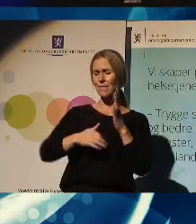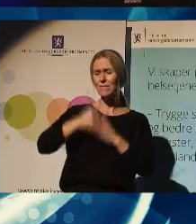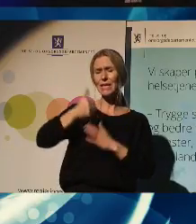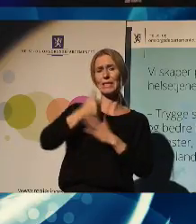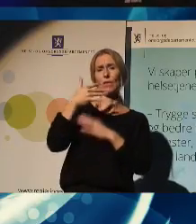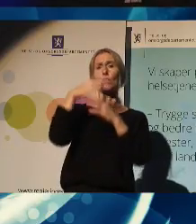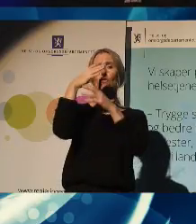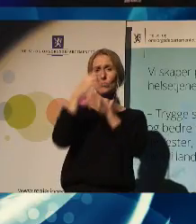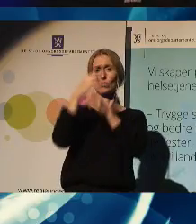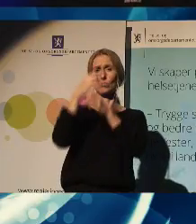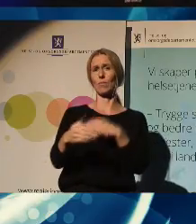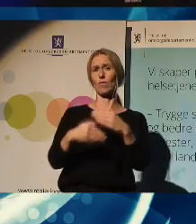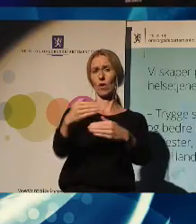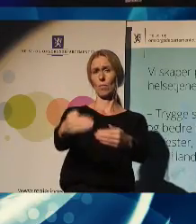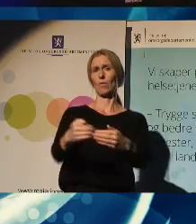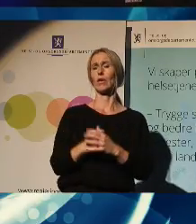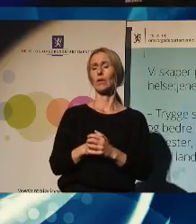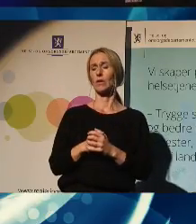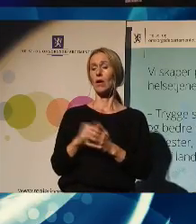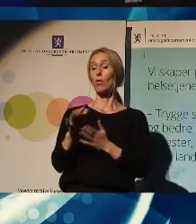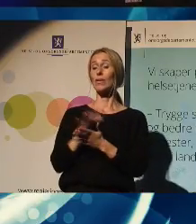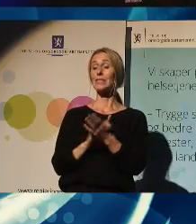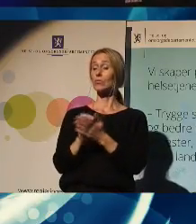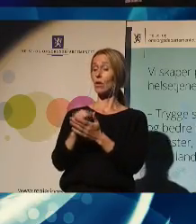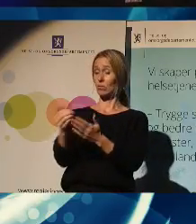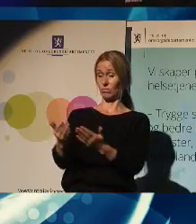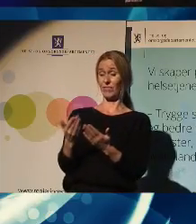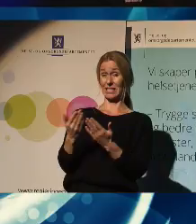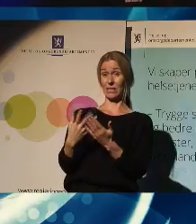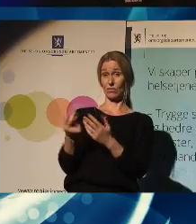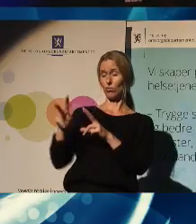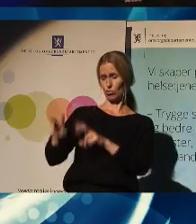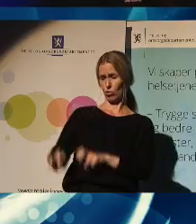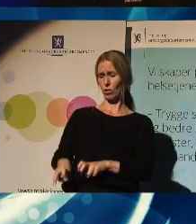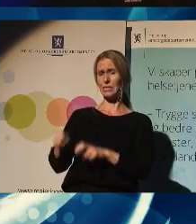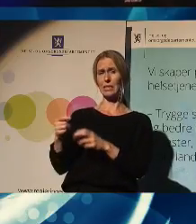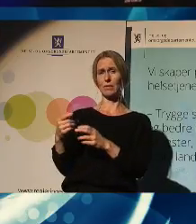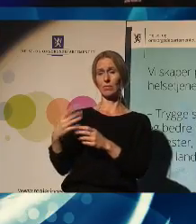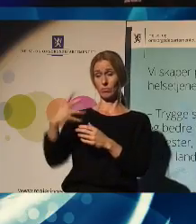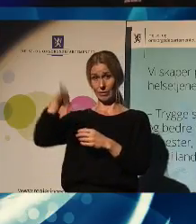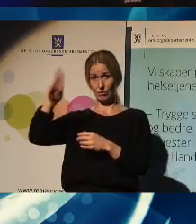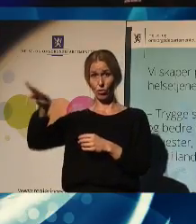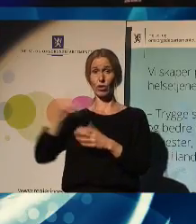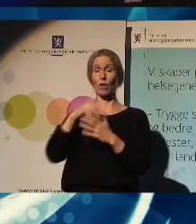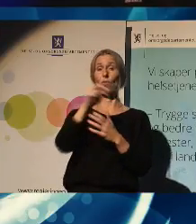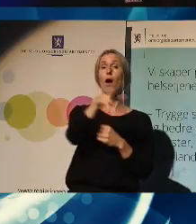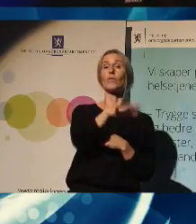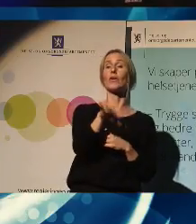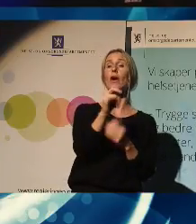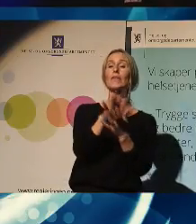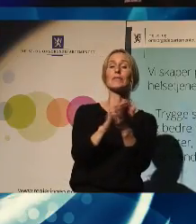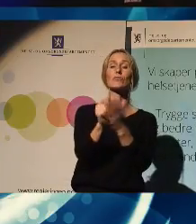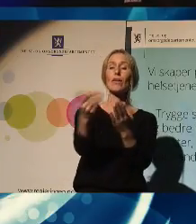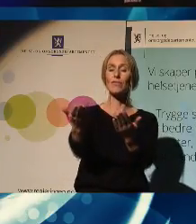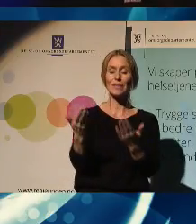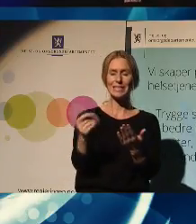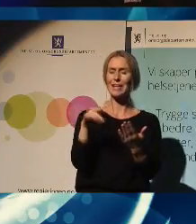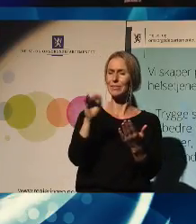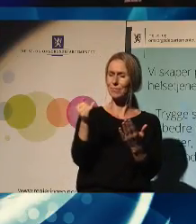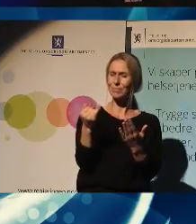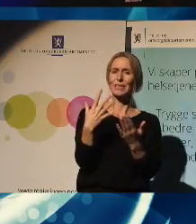fokusere. Så viser det seg det at studier som har vært gjort både i Norge og i andre land, det at